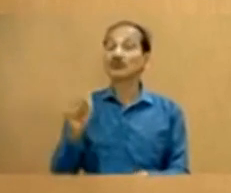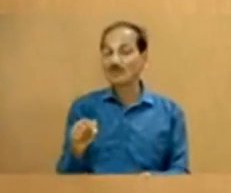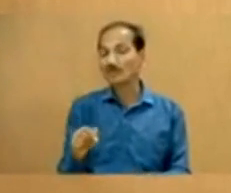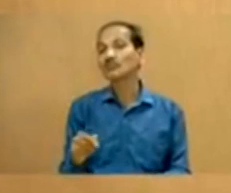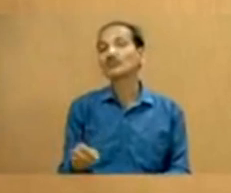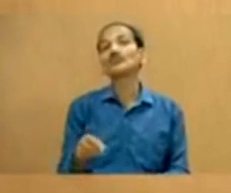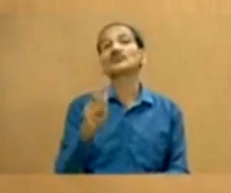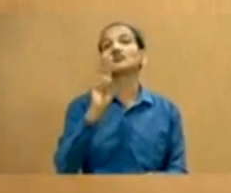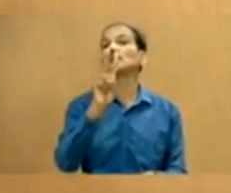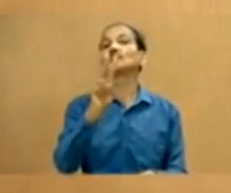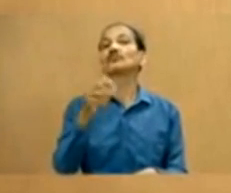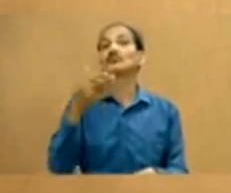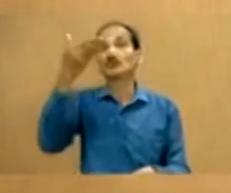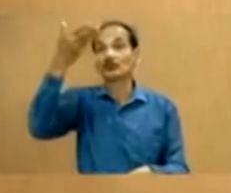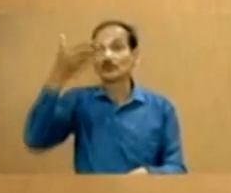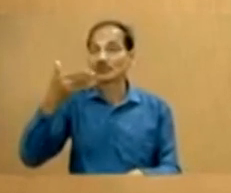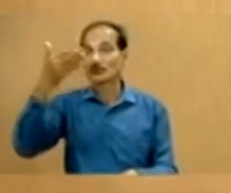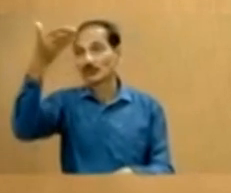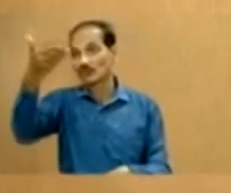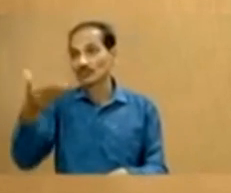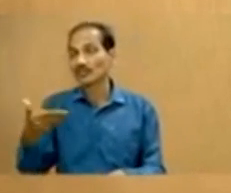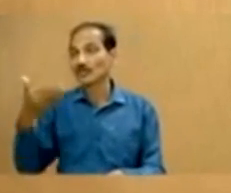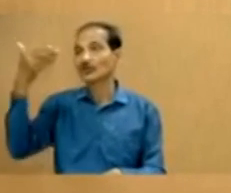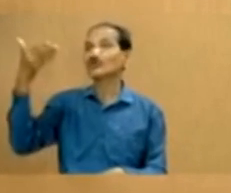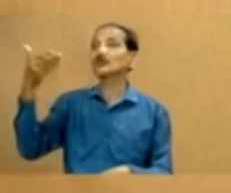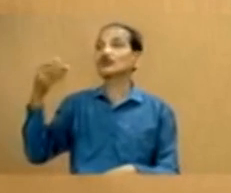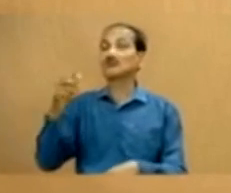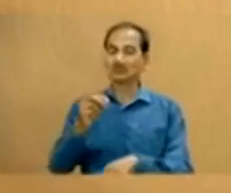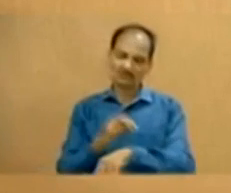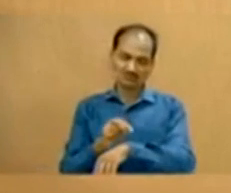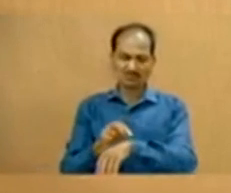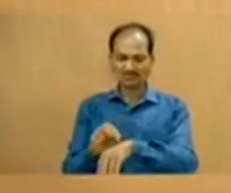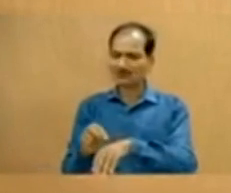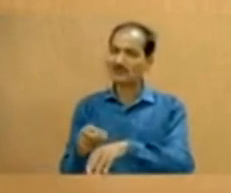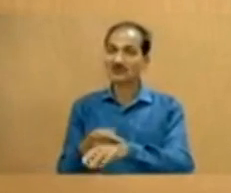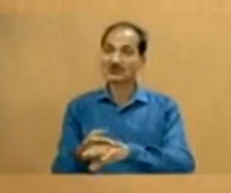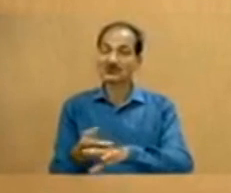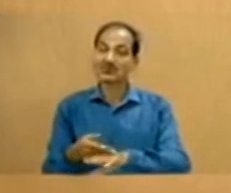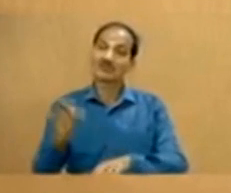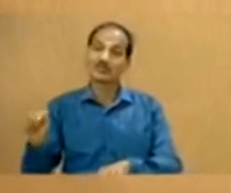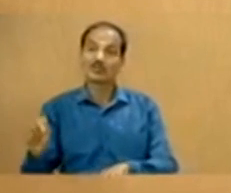ଆଜି 200 ଦେଶରେ ସଂକ୍ରମଣ ହୋଇଛି ଏବଂ ସେହି 2 ଜାହାଜ